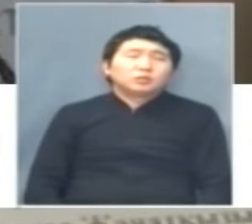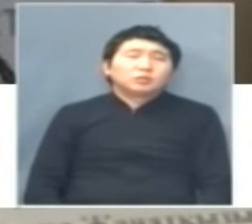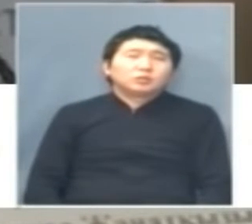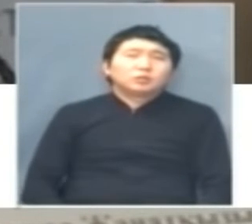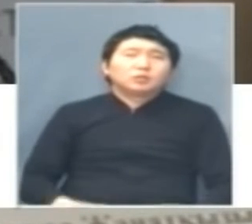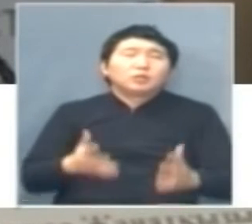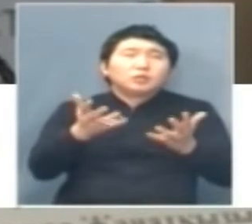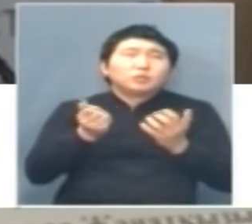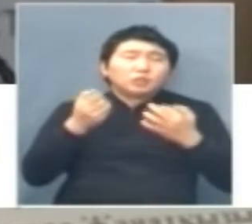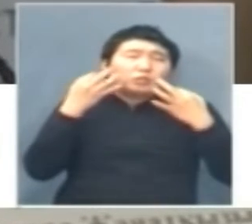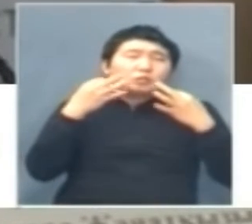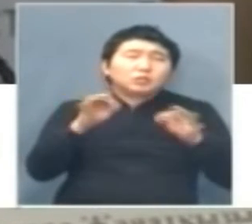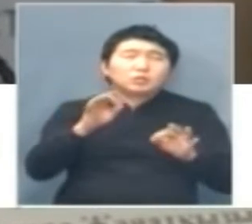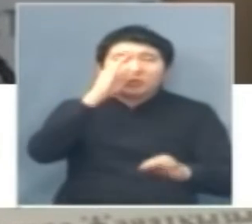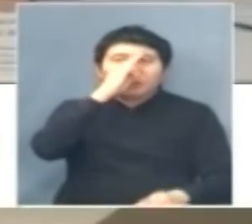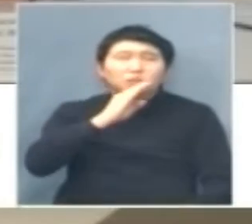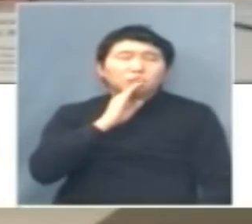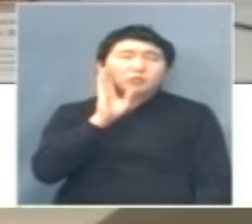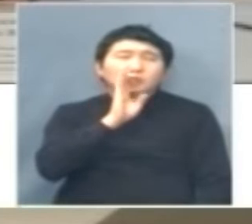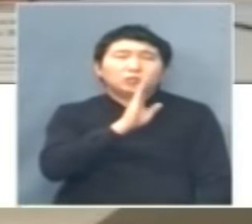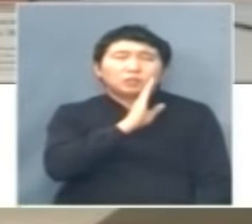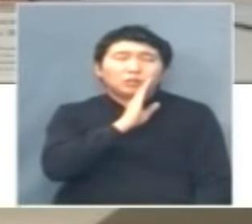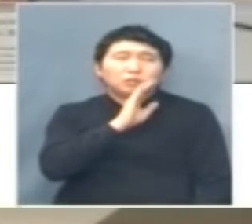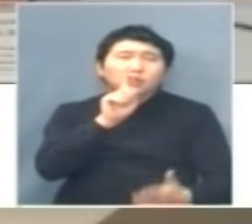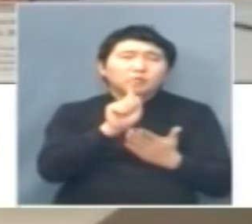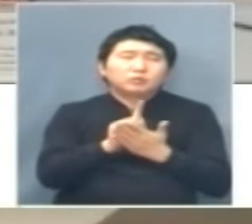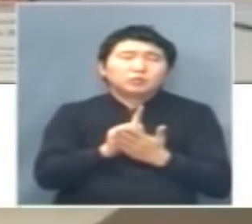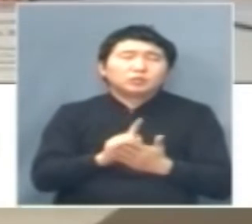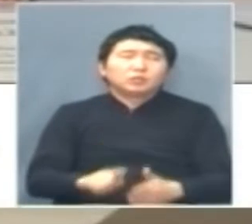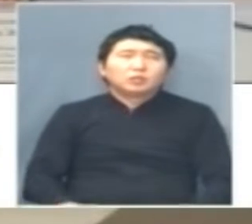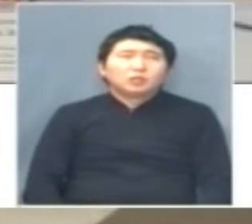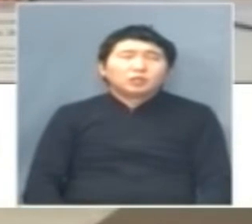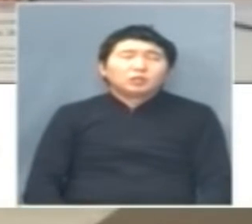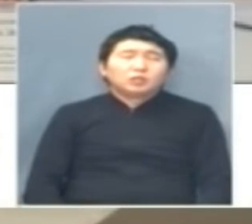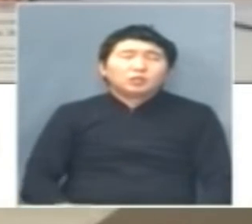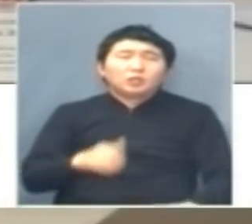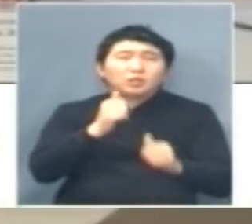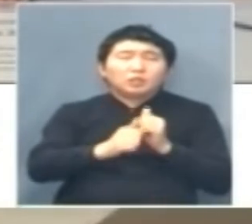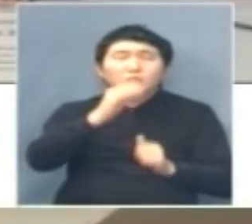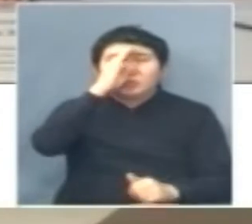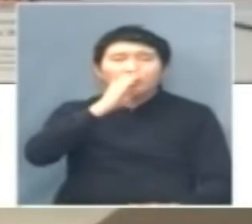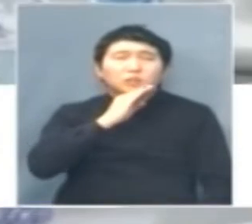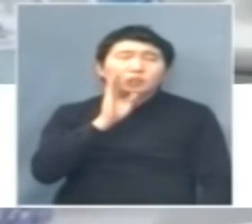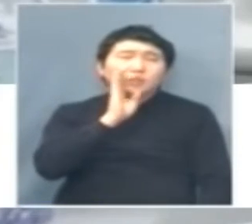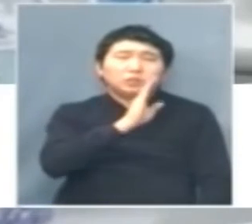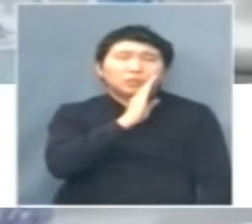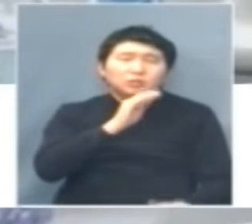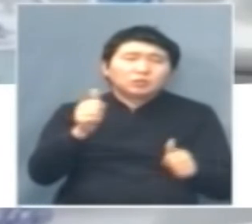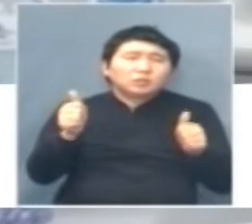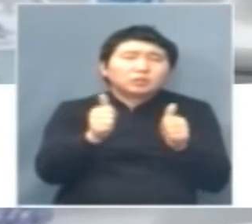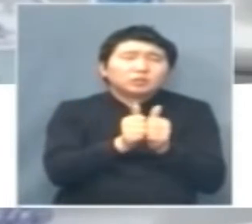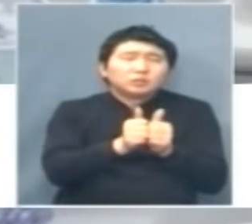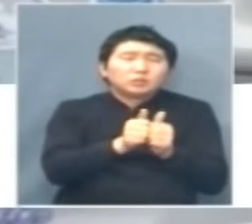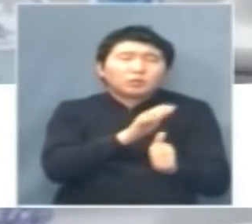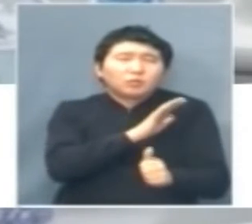информированного согласия от родителей – обязательное условие. Следует отметить, что каждый родитель имеет право присутствовать рядом с ребенком непосредственно